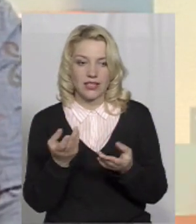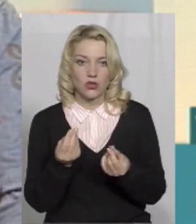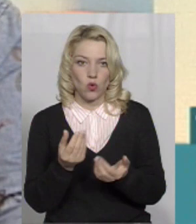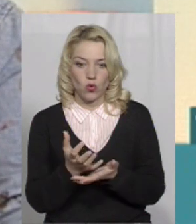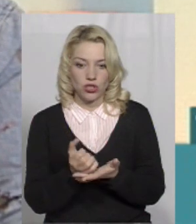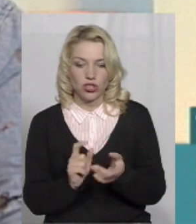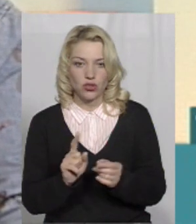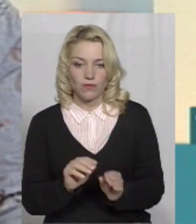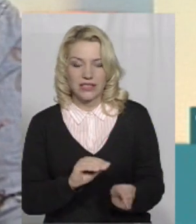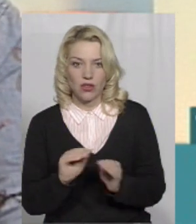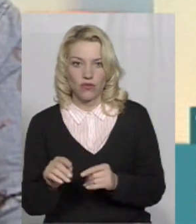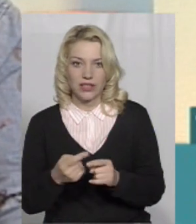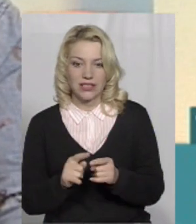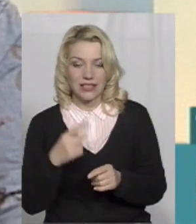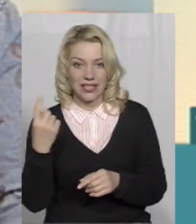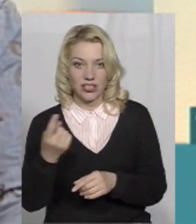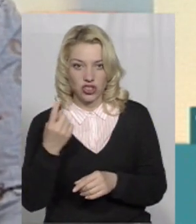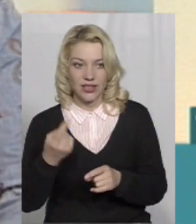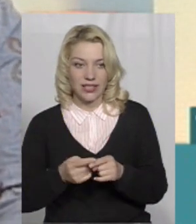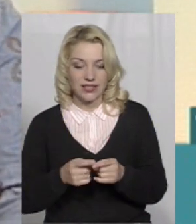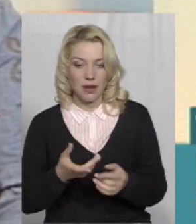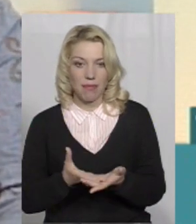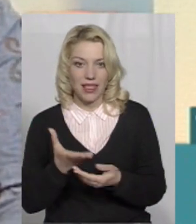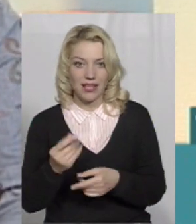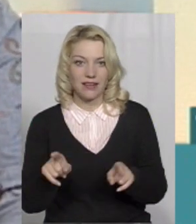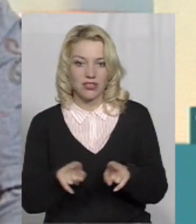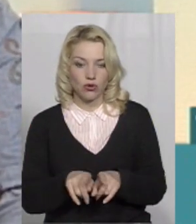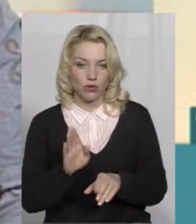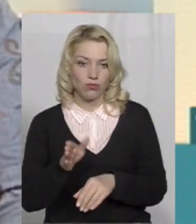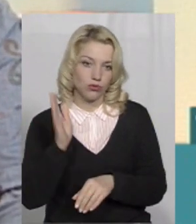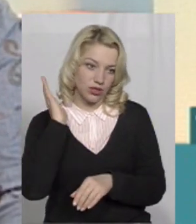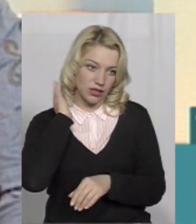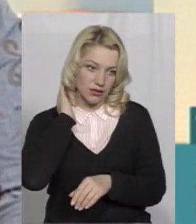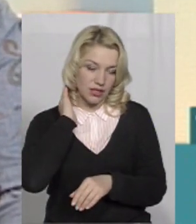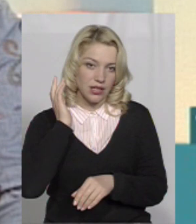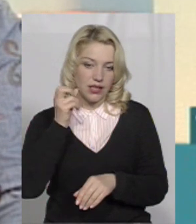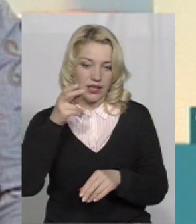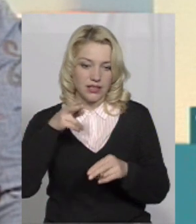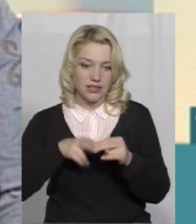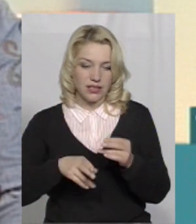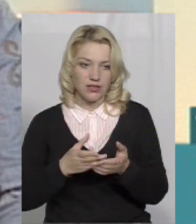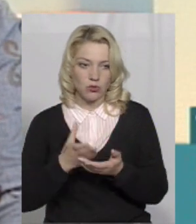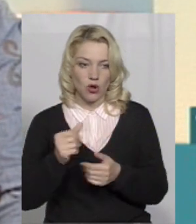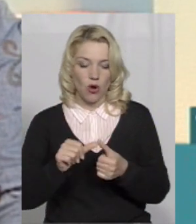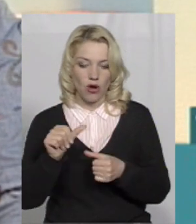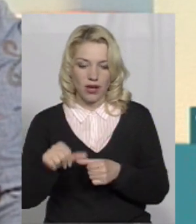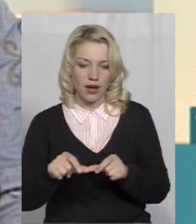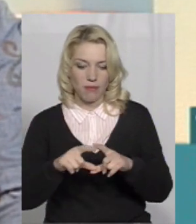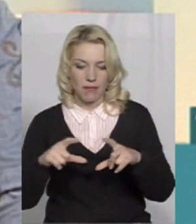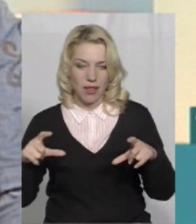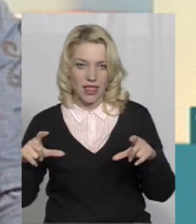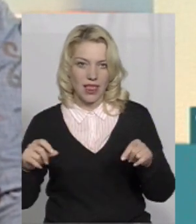щоб встановити ці лічильники, ця плата все рівно ляже на кінцевого споживача в окремі платіжки. Не в